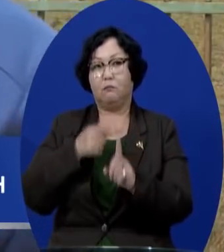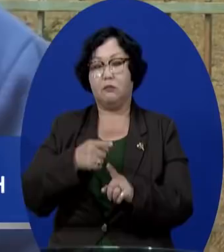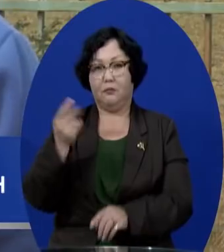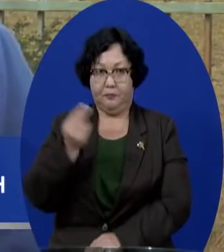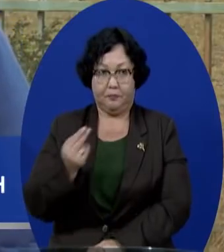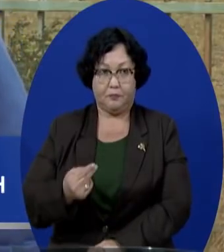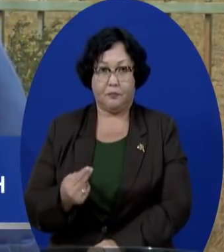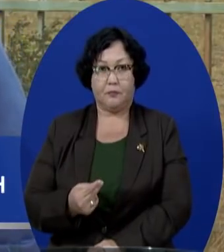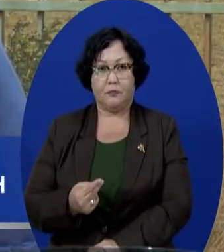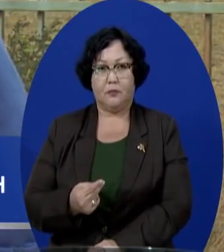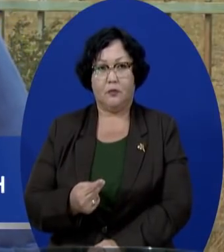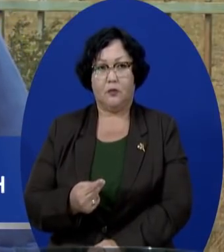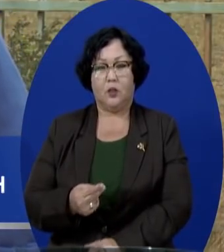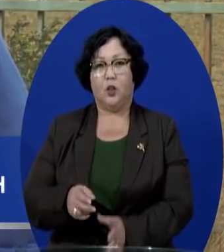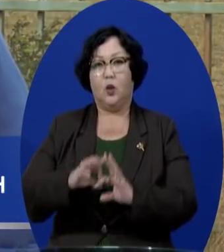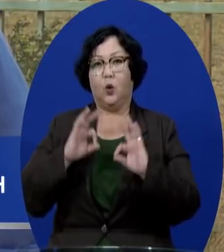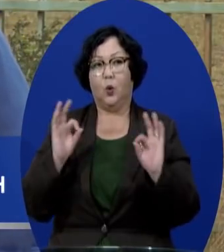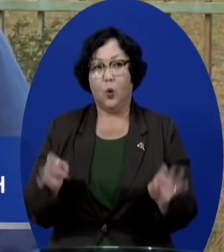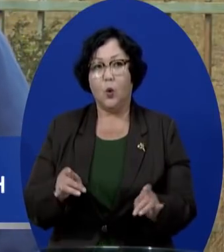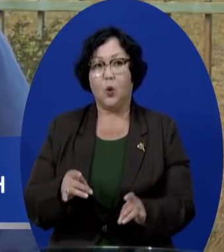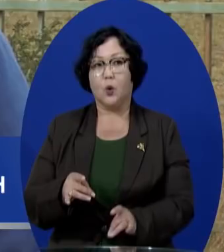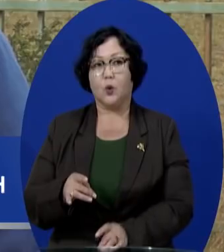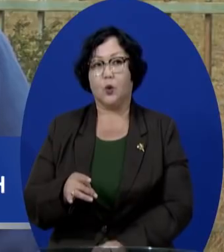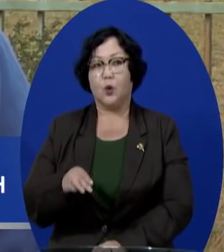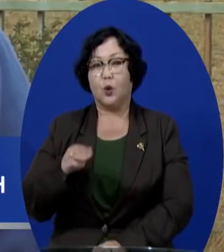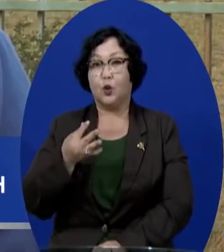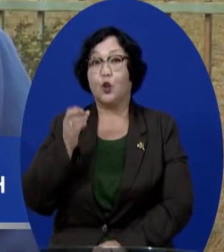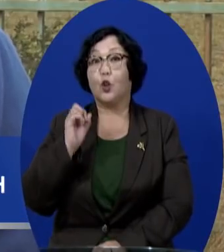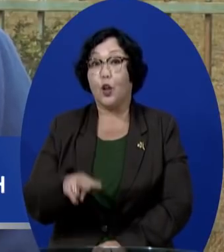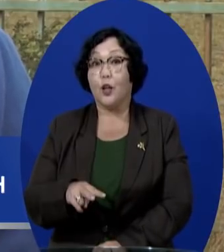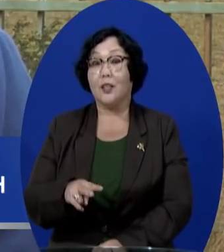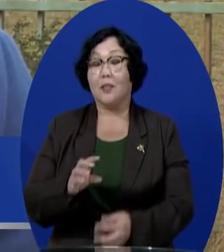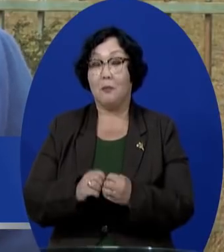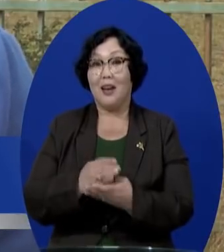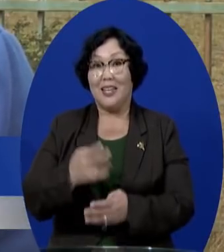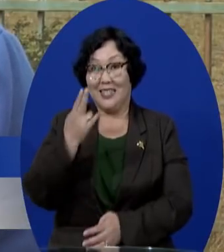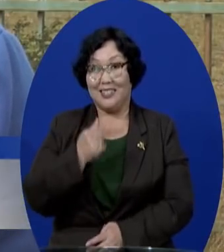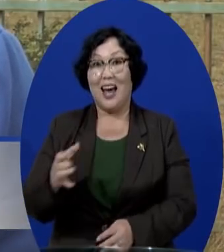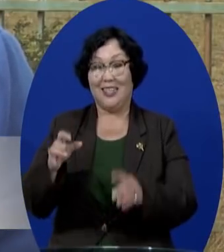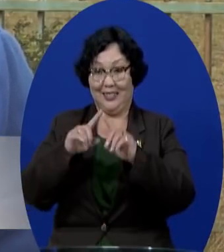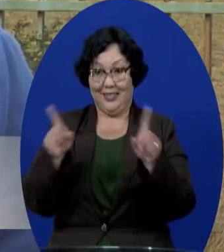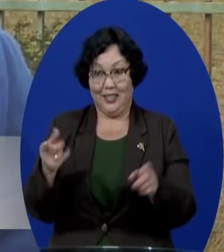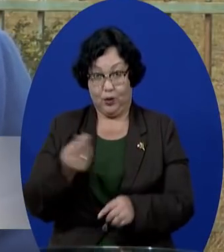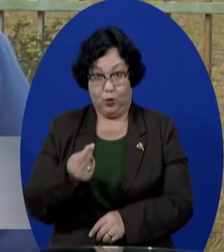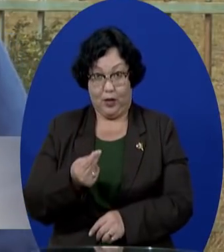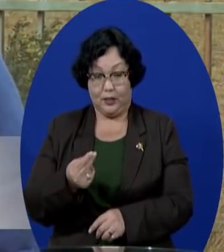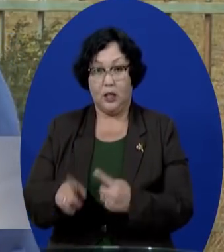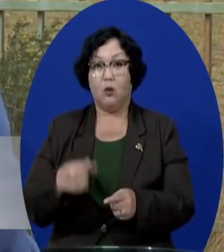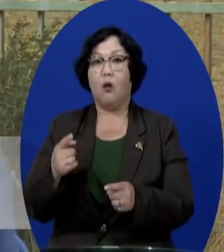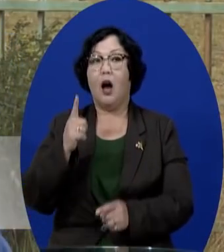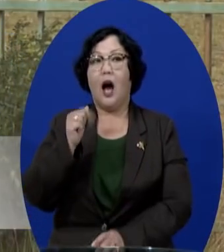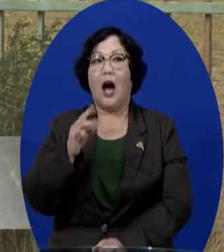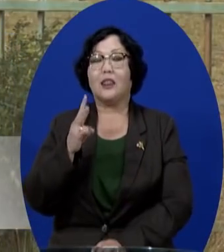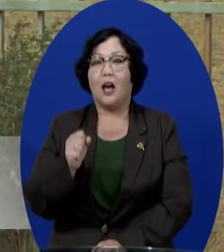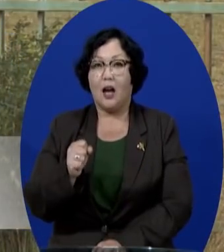нь яахаа өөр нэг тийм өөр төрлийг л оруулаад ирчихэж байгаа юм л да. Цаасан дээр зурх зургийг хан дээр зурж